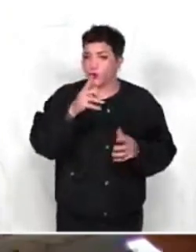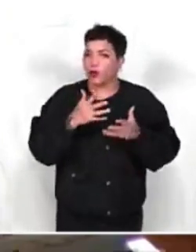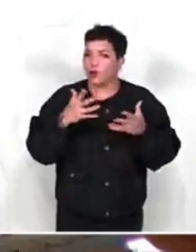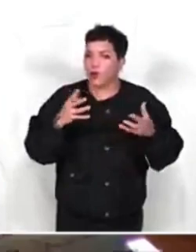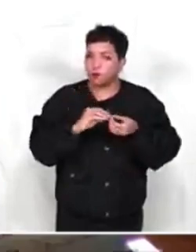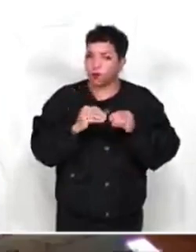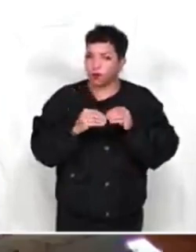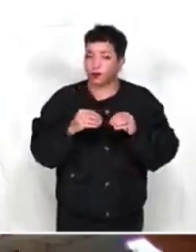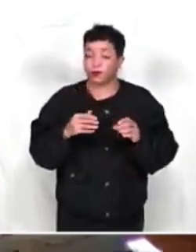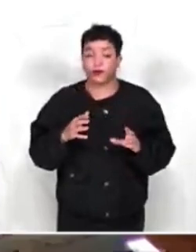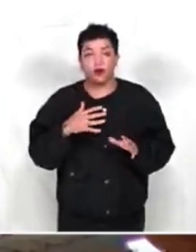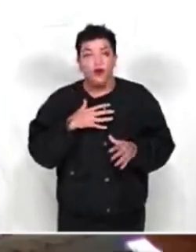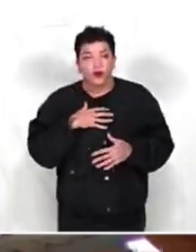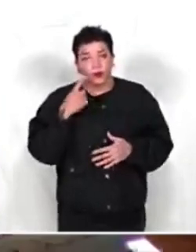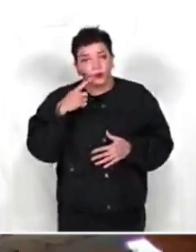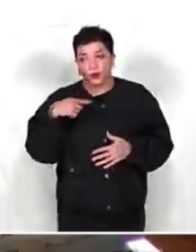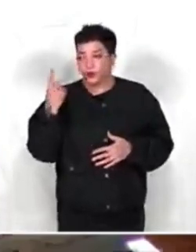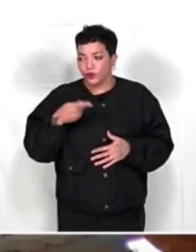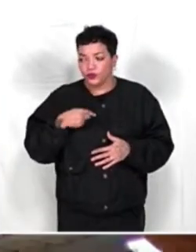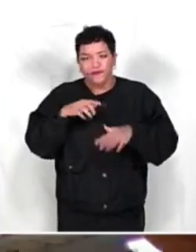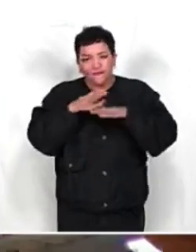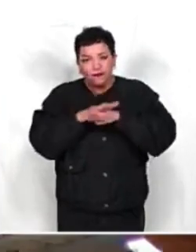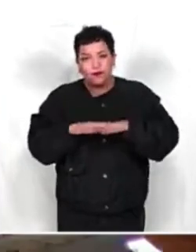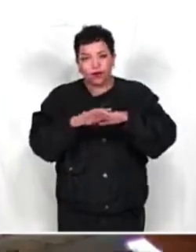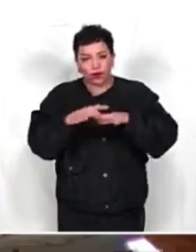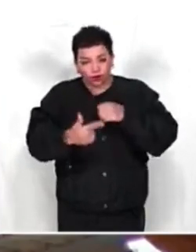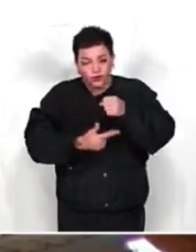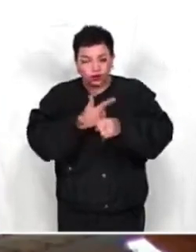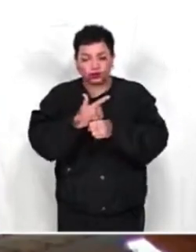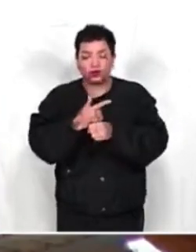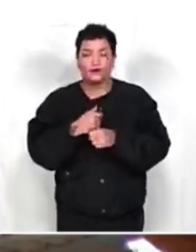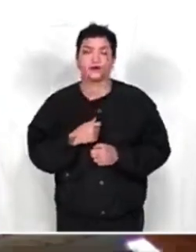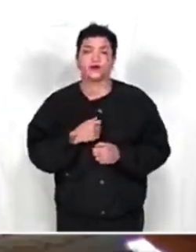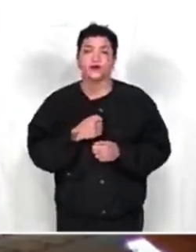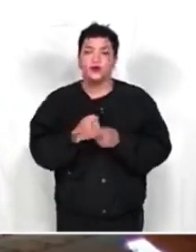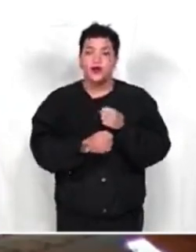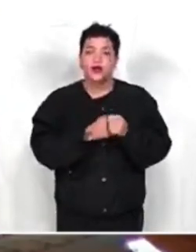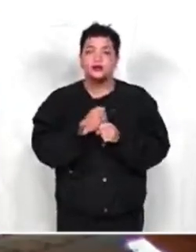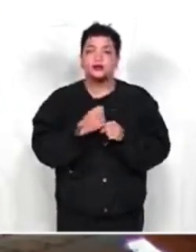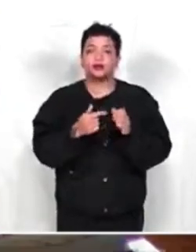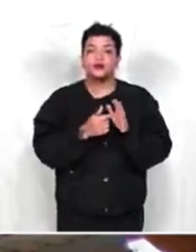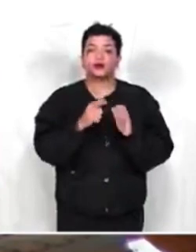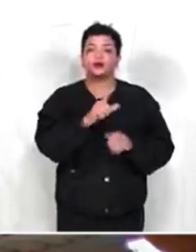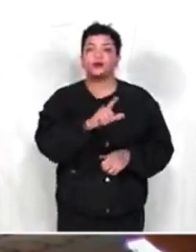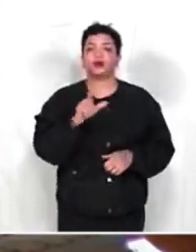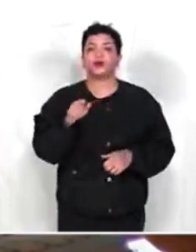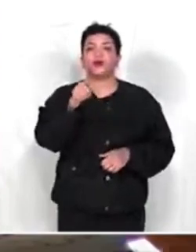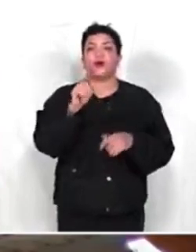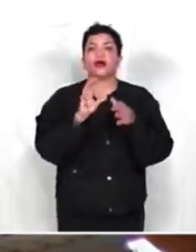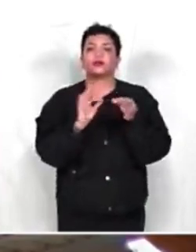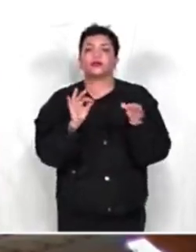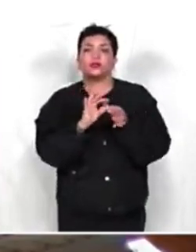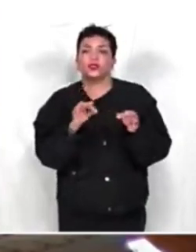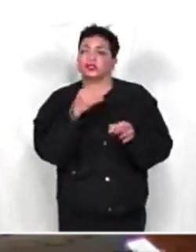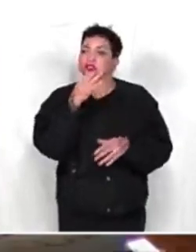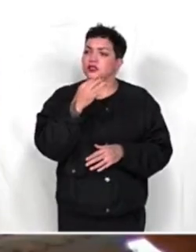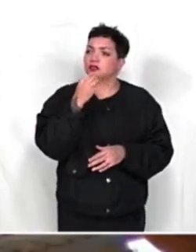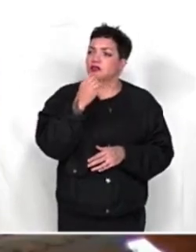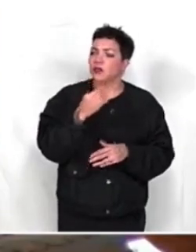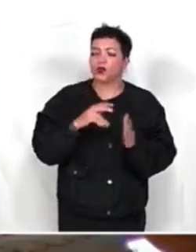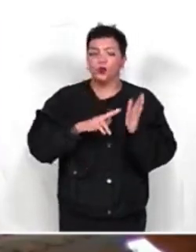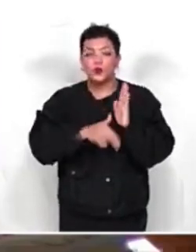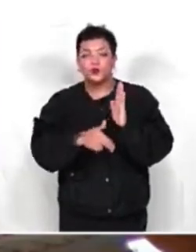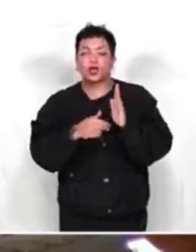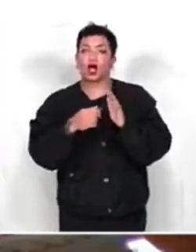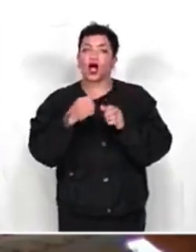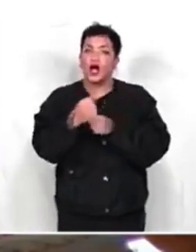cas, pour nous, il est extrêmement flou depuis 2 ans. En 2022, vous expliquiez que vous aviez négocié vos contrats pour toute l'année, de